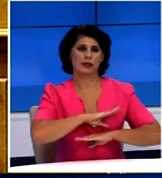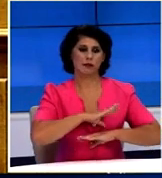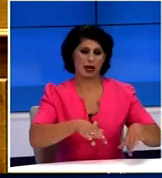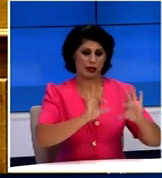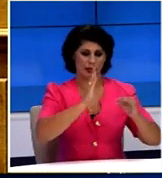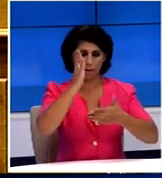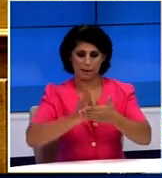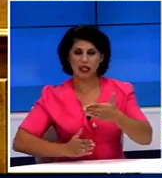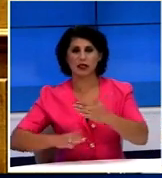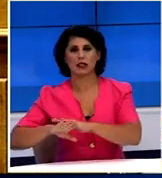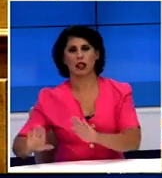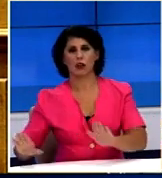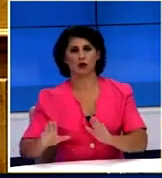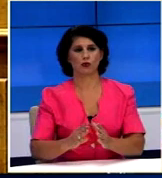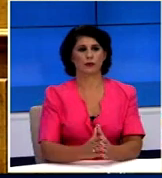τέλος.